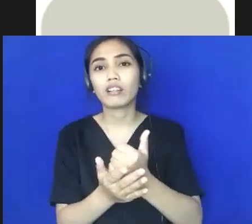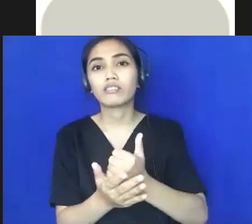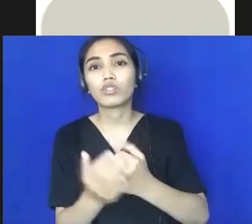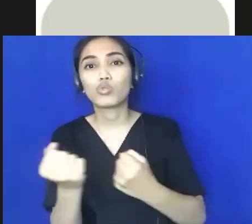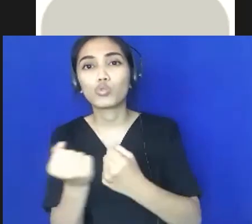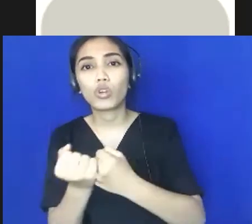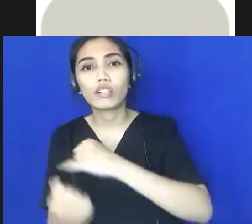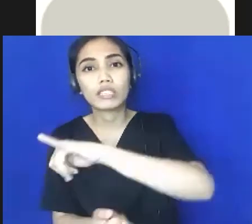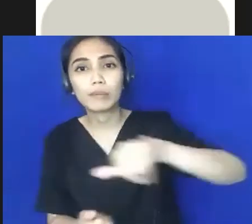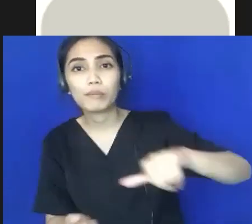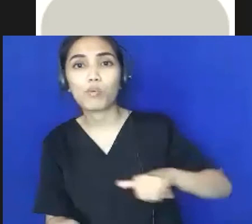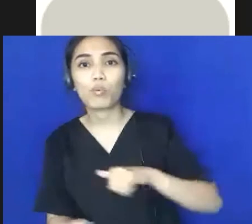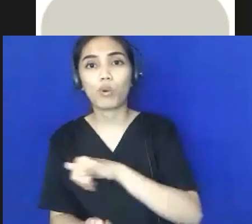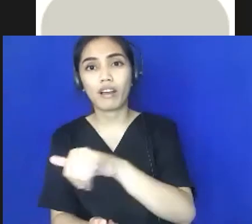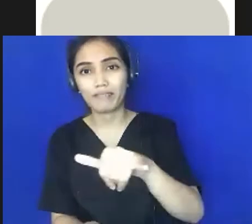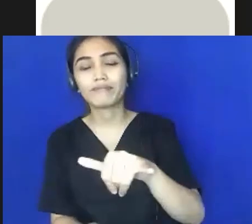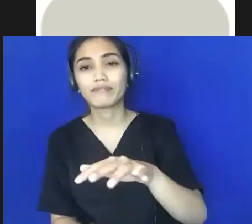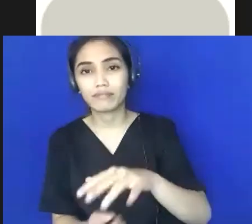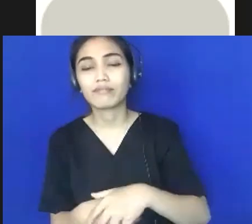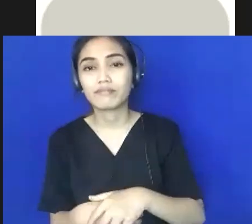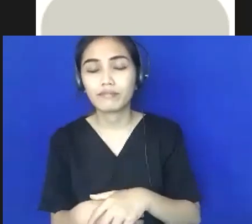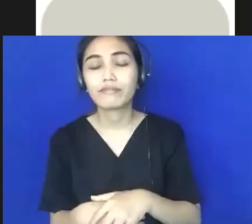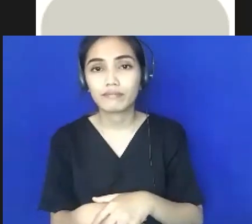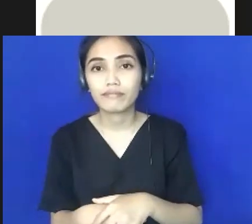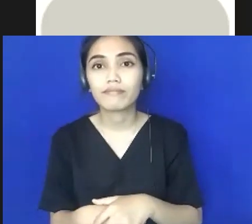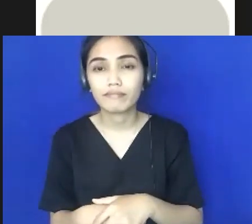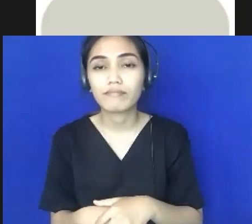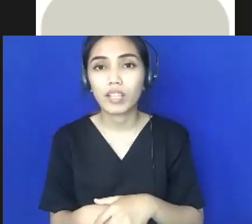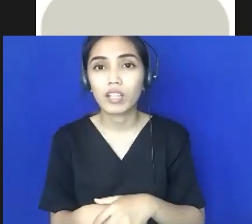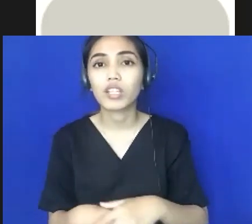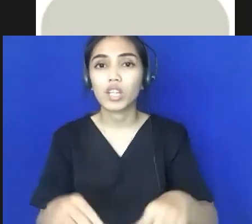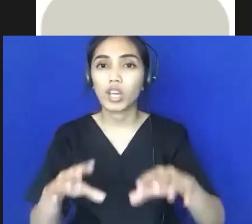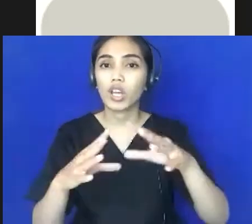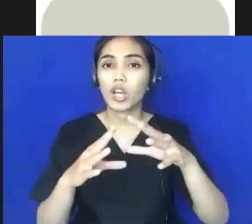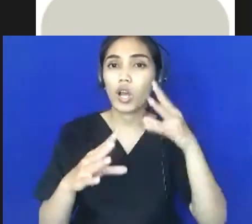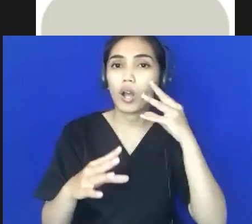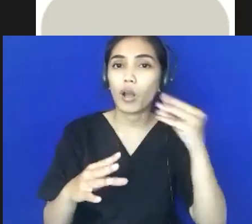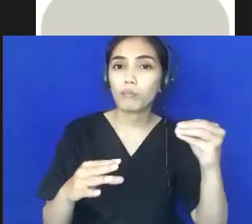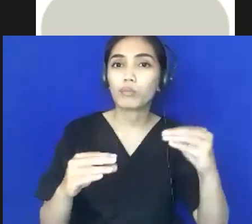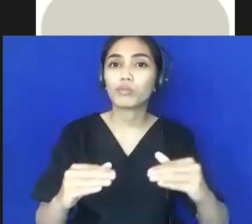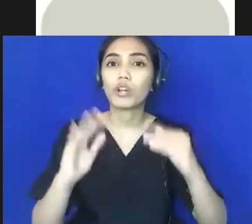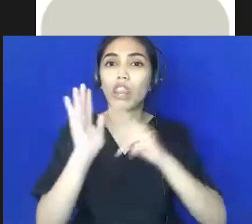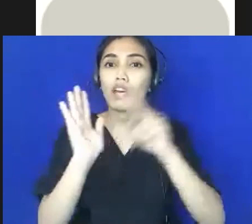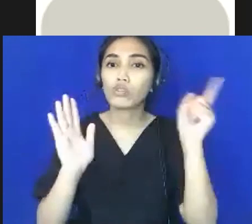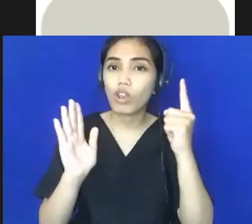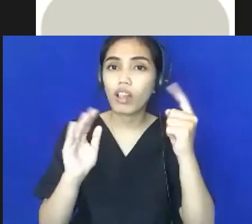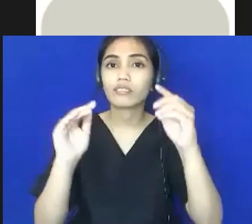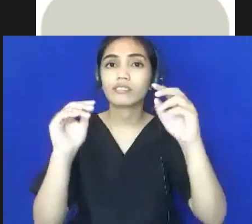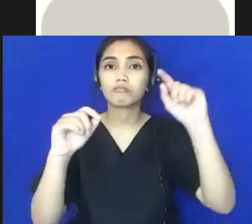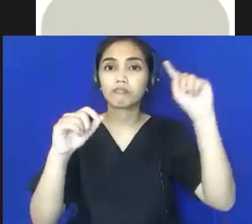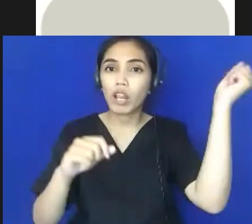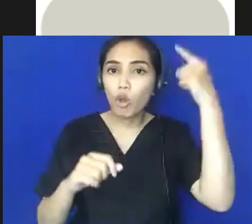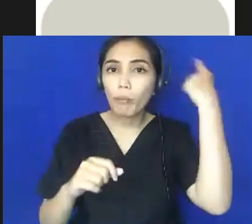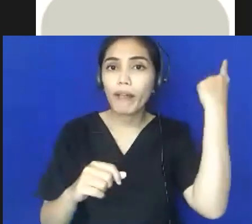itu dari level masyarakat, desa, sampai ke tingkat nasional dan global, tapi yang paling penting juga bukan hanya